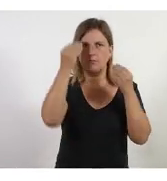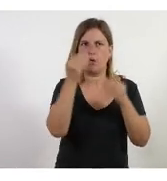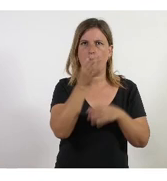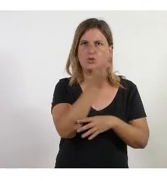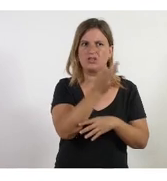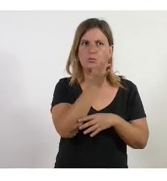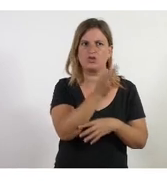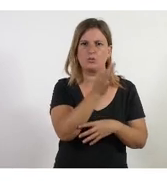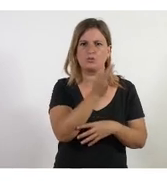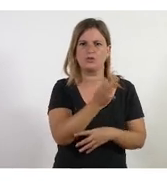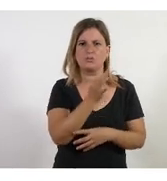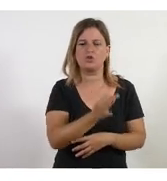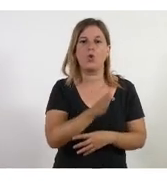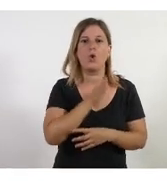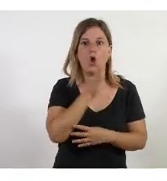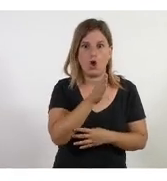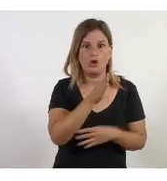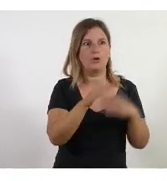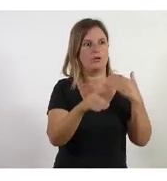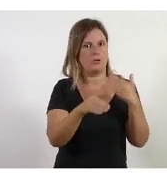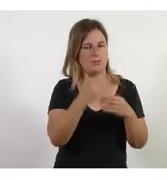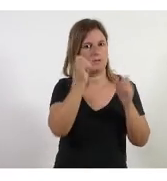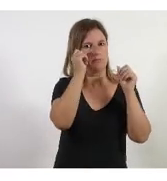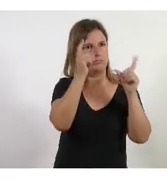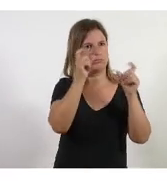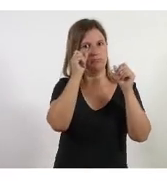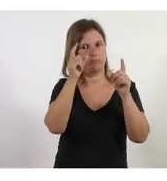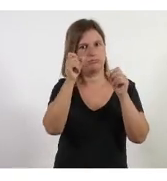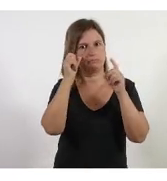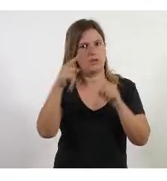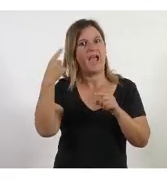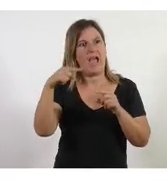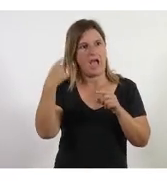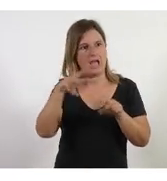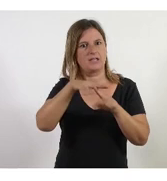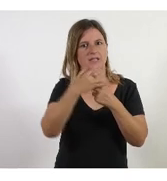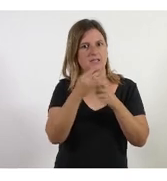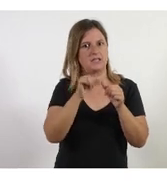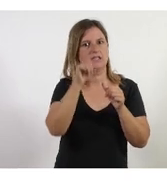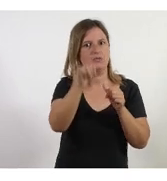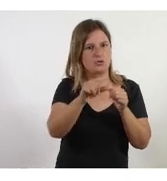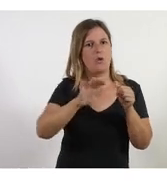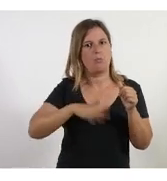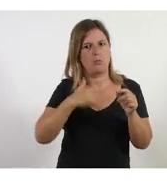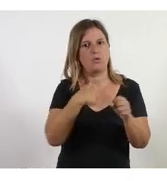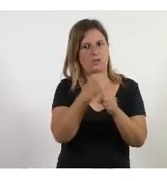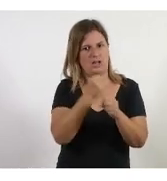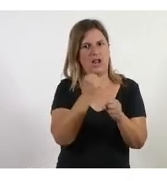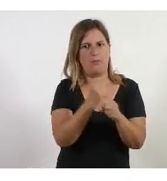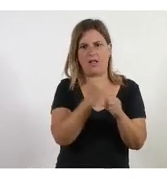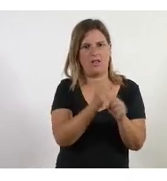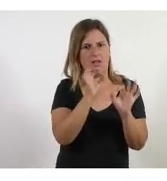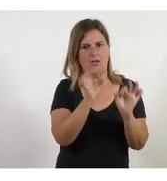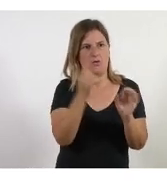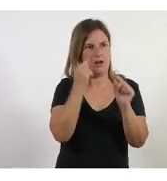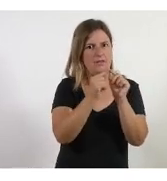de que poden passar coses i vaig començar a veure que hi ha escenaris i que jo sobre aquests escenaris hi puc treballar, això a